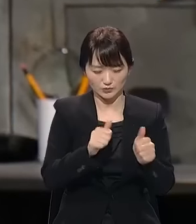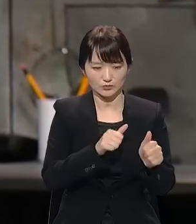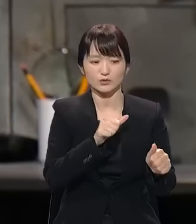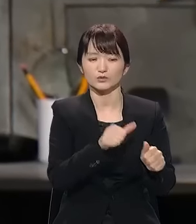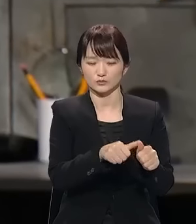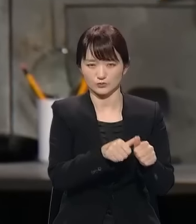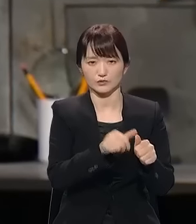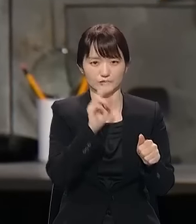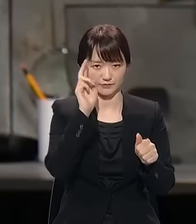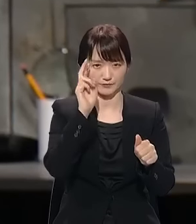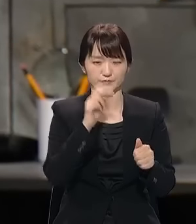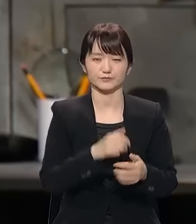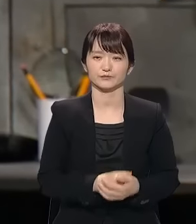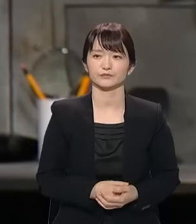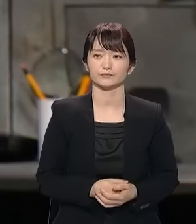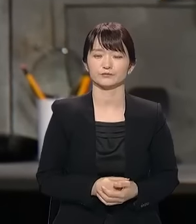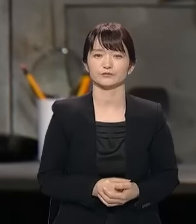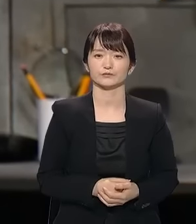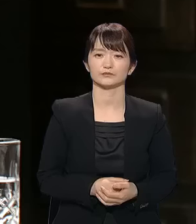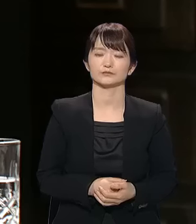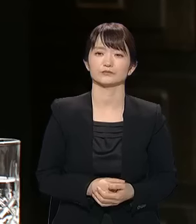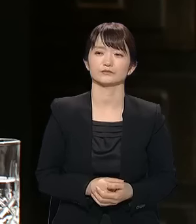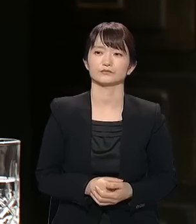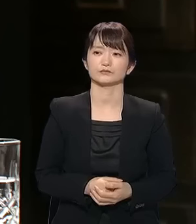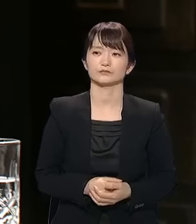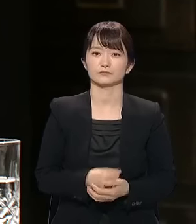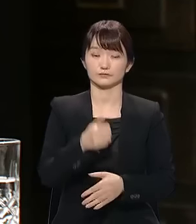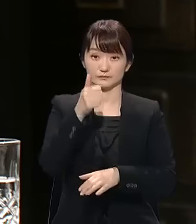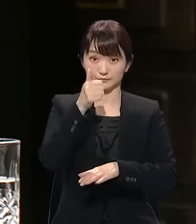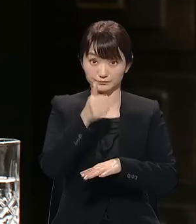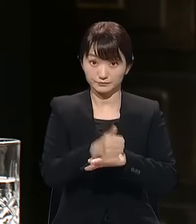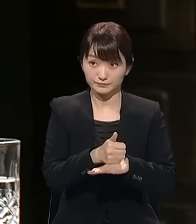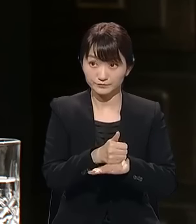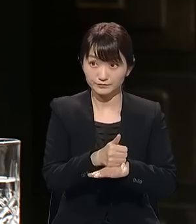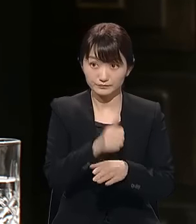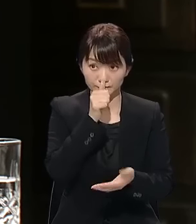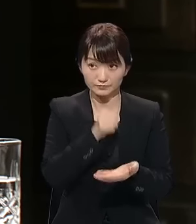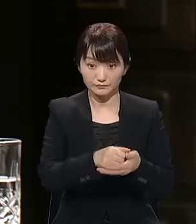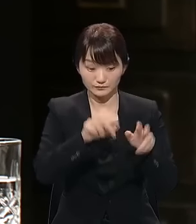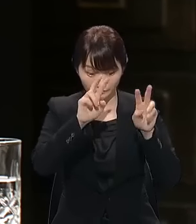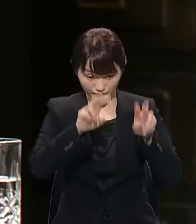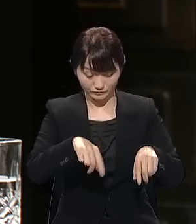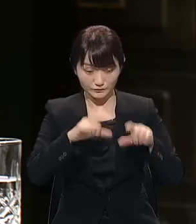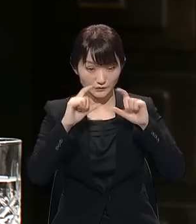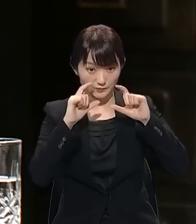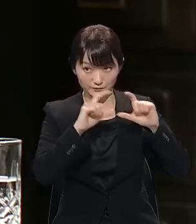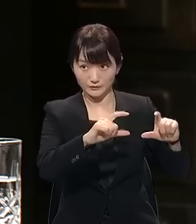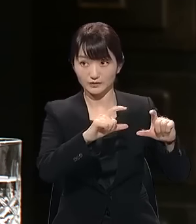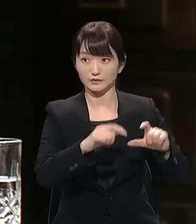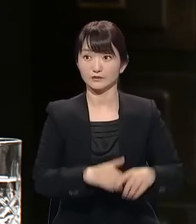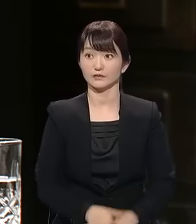같아요 예 그렇게 조언을 했고 마침내 결국은 무죄 선거를 받았습니다